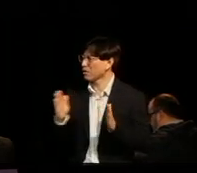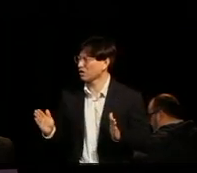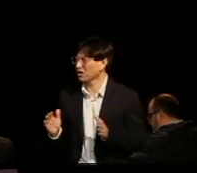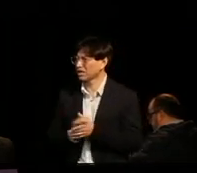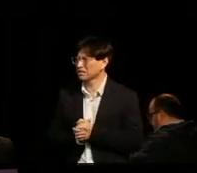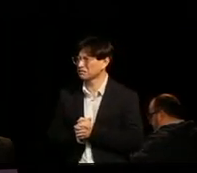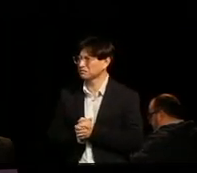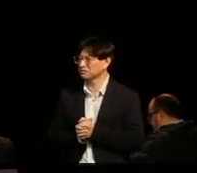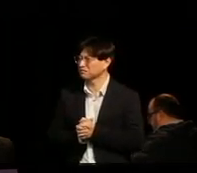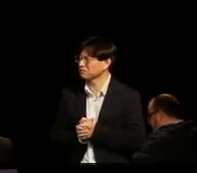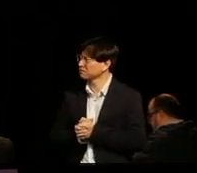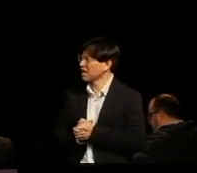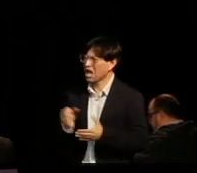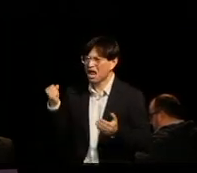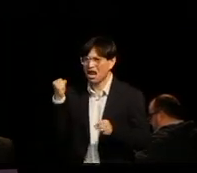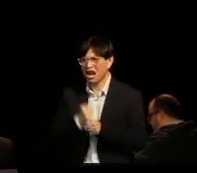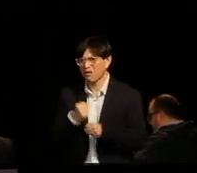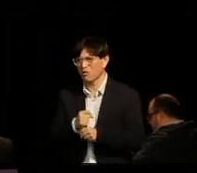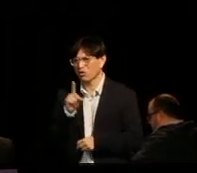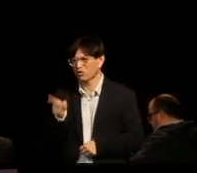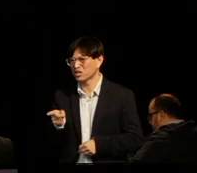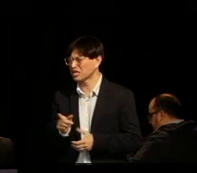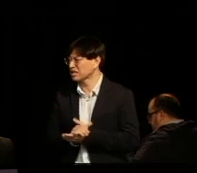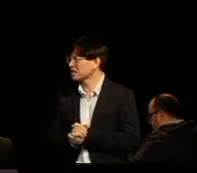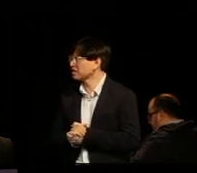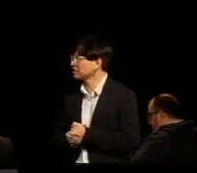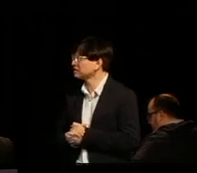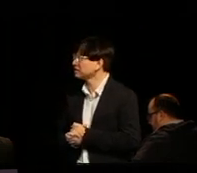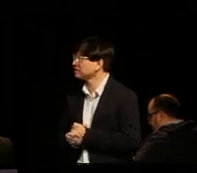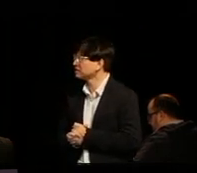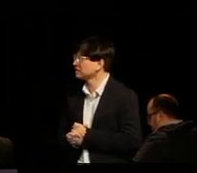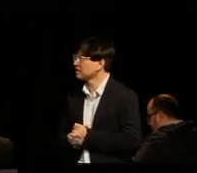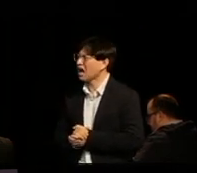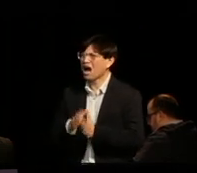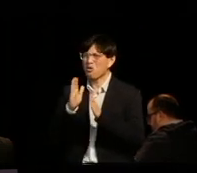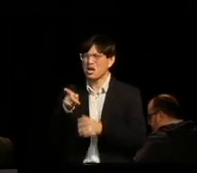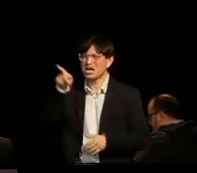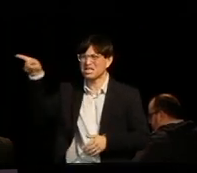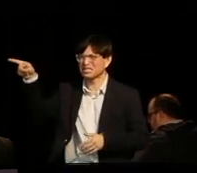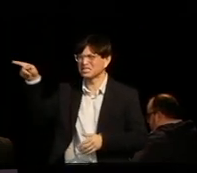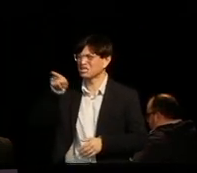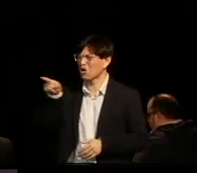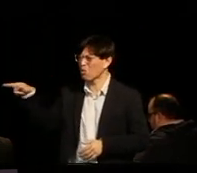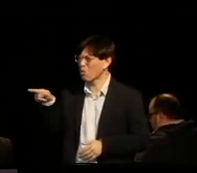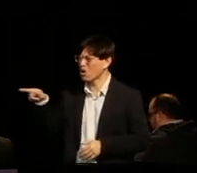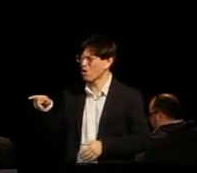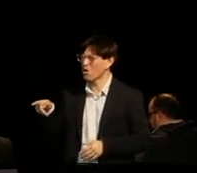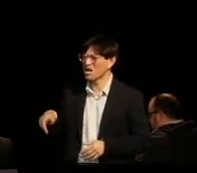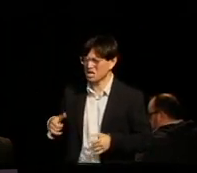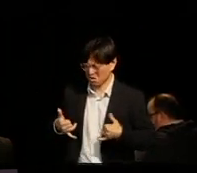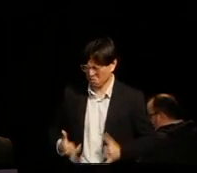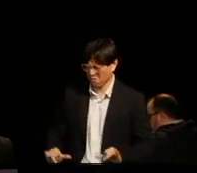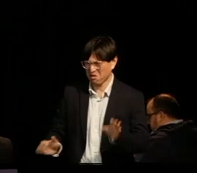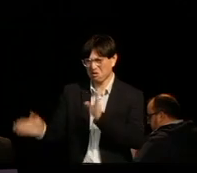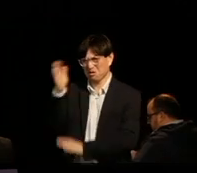occupa il parroco oppure Ah sì di queste cose se ne occupa è quel catechista perché quel catechista c'ha un figlio con disabilità